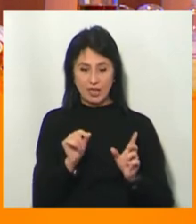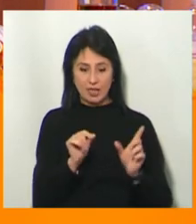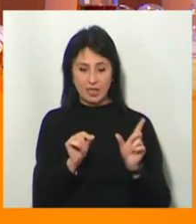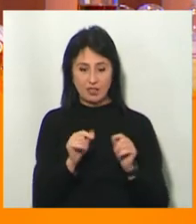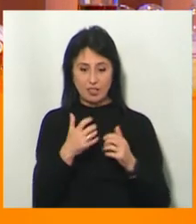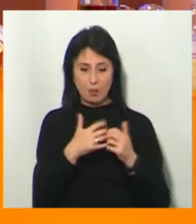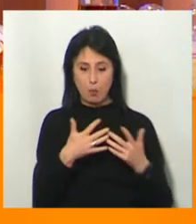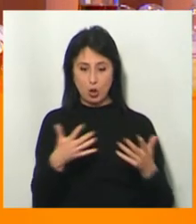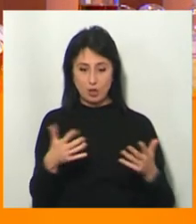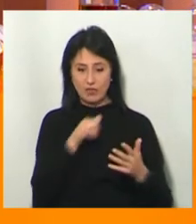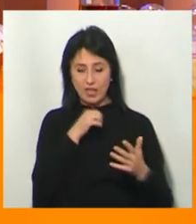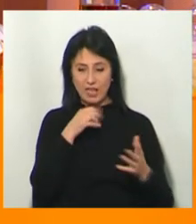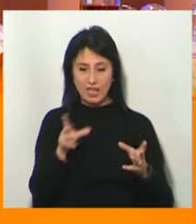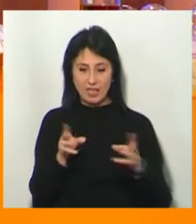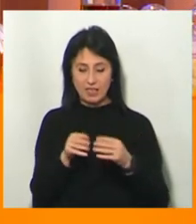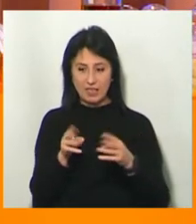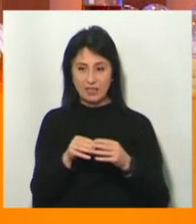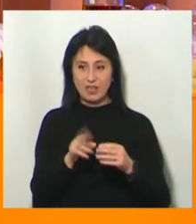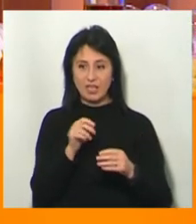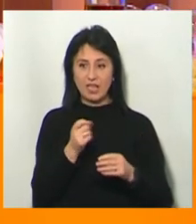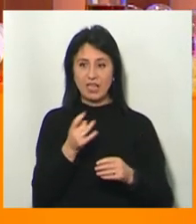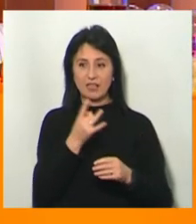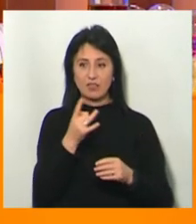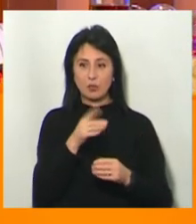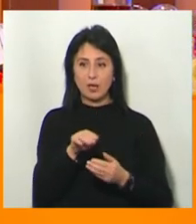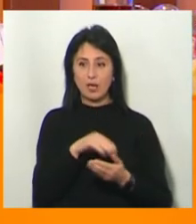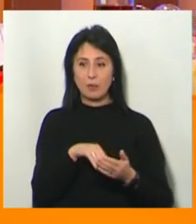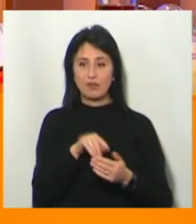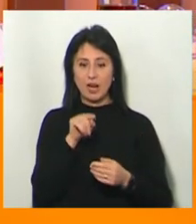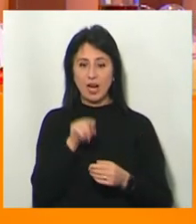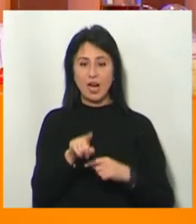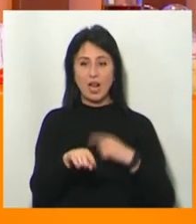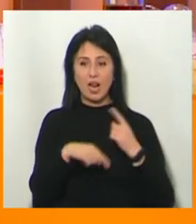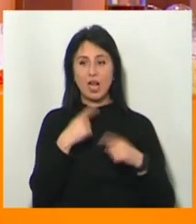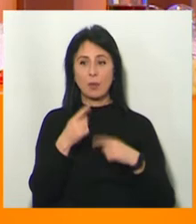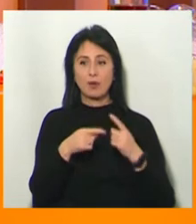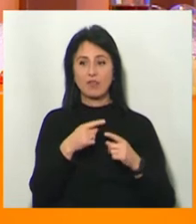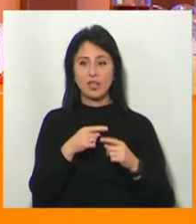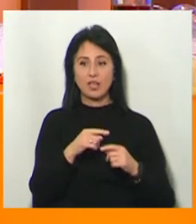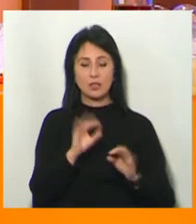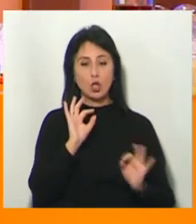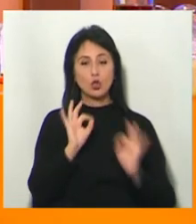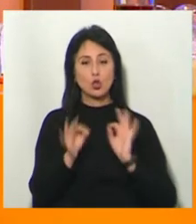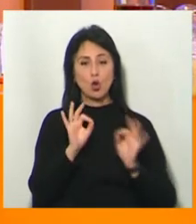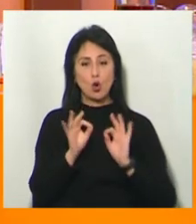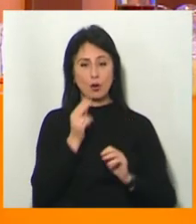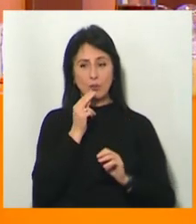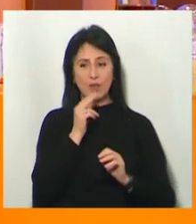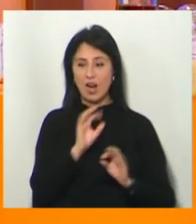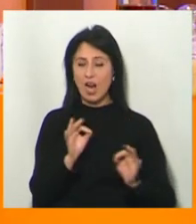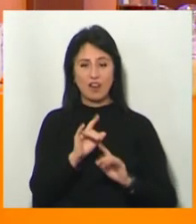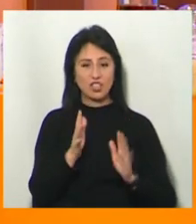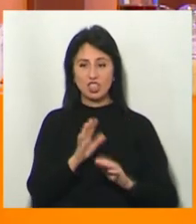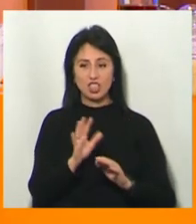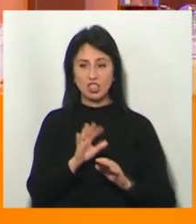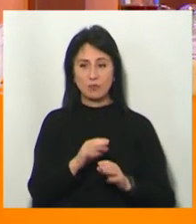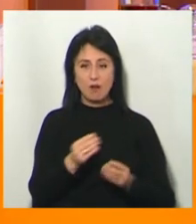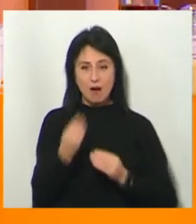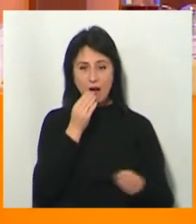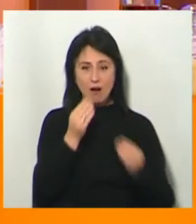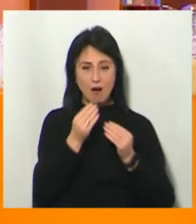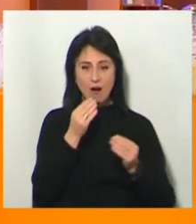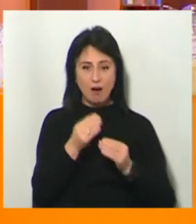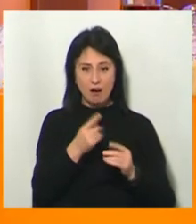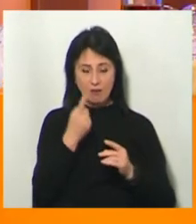დაწყვილება ბოსტნეულისა და ხილისა და კიდევ ერთხელ გავიმეორებ, აქ ლაპარაკია ზომიერ მოხმარებაზე და არავითარ შემთხვევაში ამ